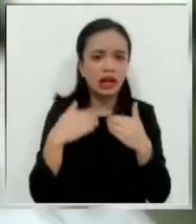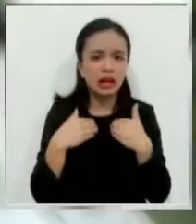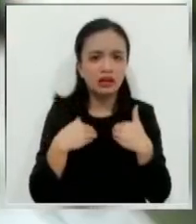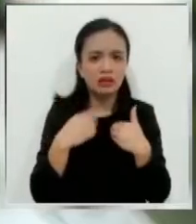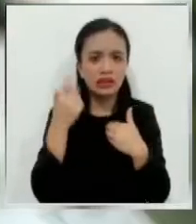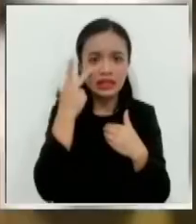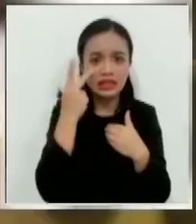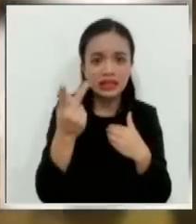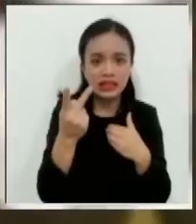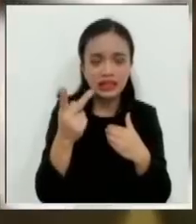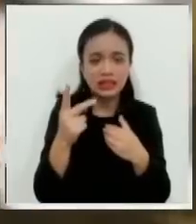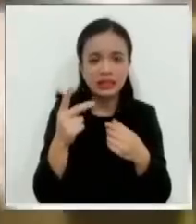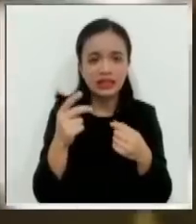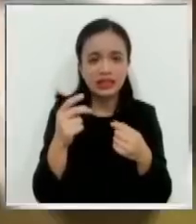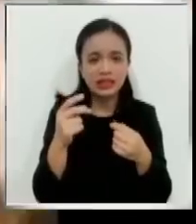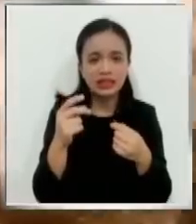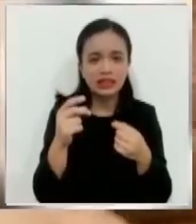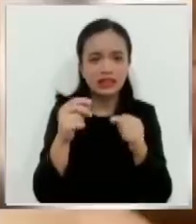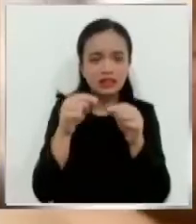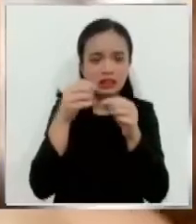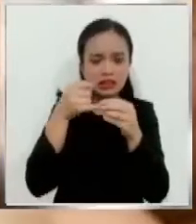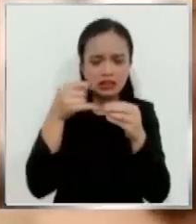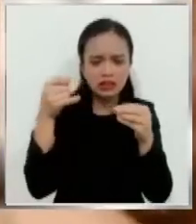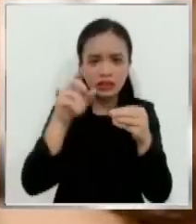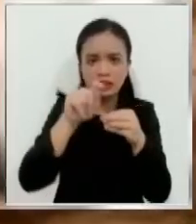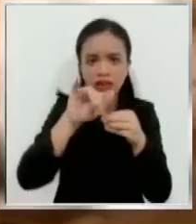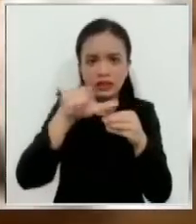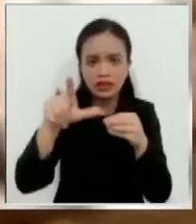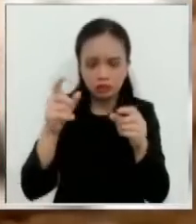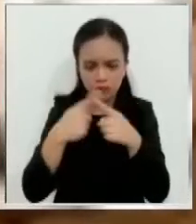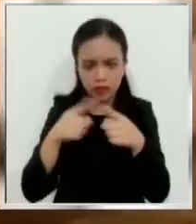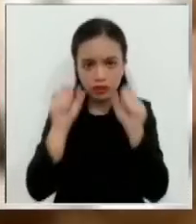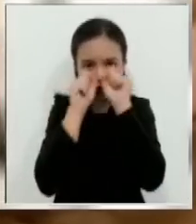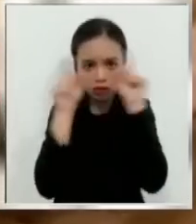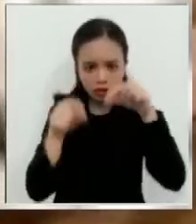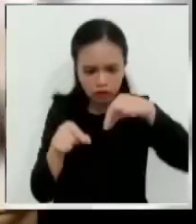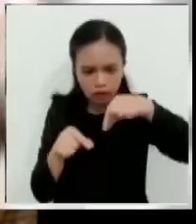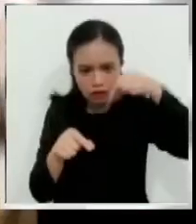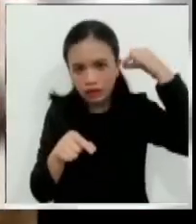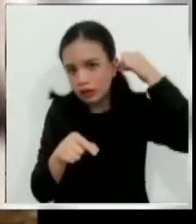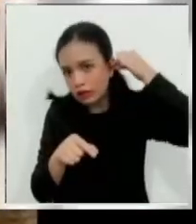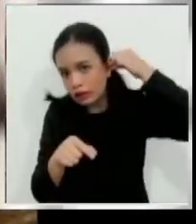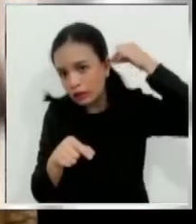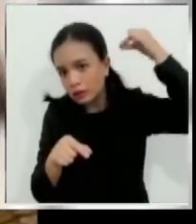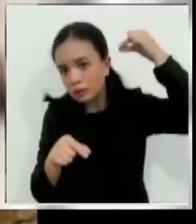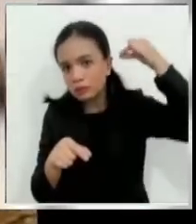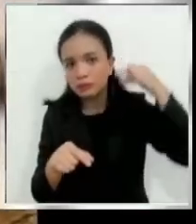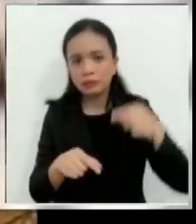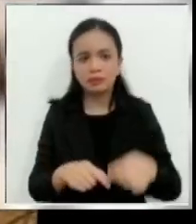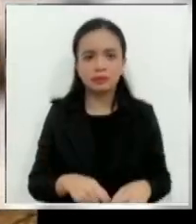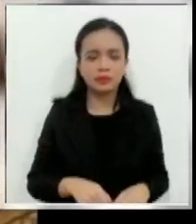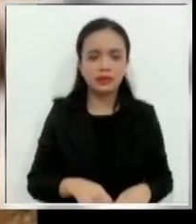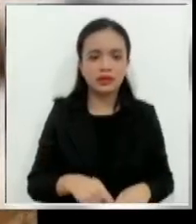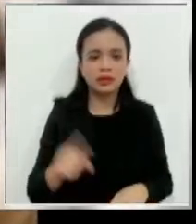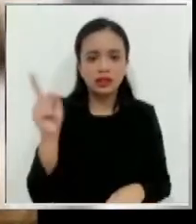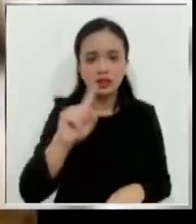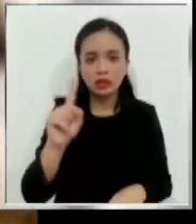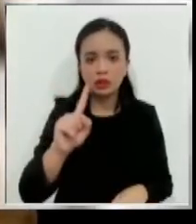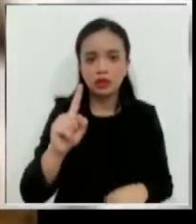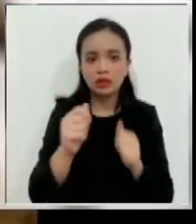na ganap ng tiyani. Pero laking gulat niya sa nakuha sa tinga ng bata. Pena. Isang alupihan o